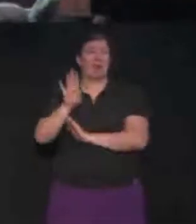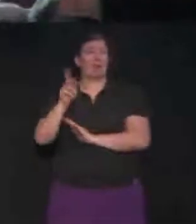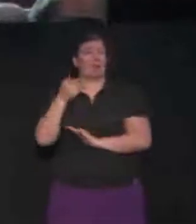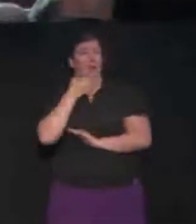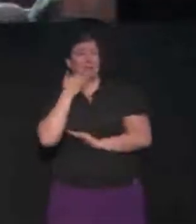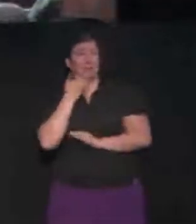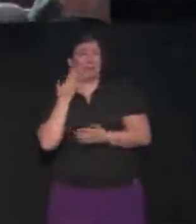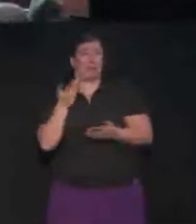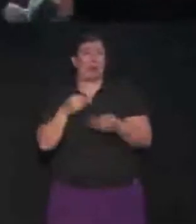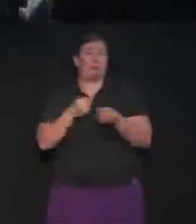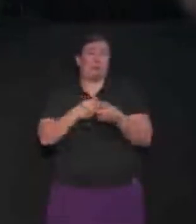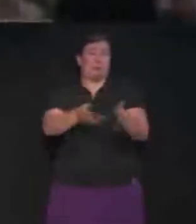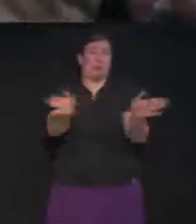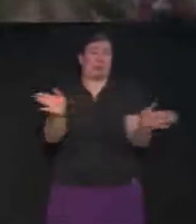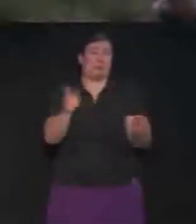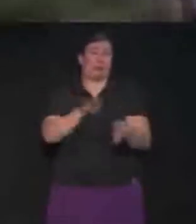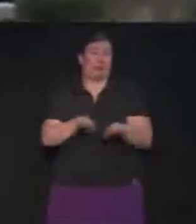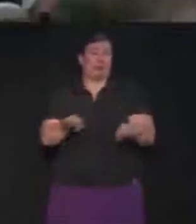Basis liegt danke